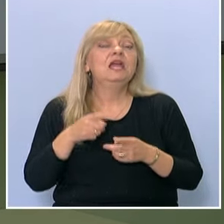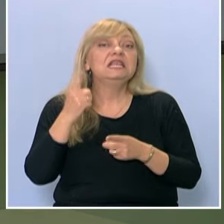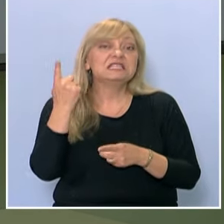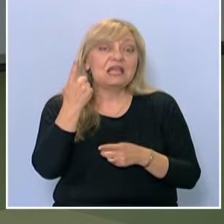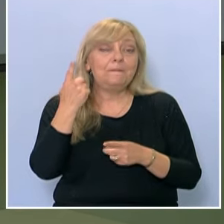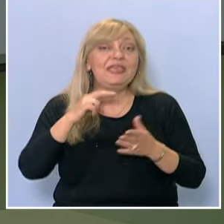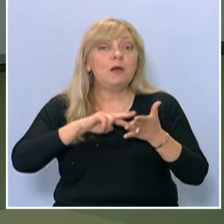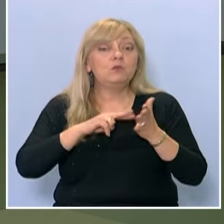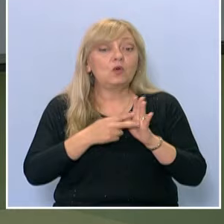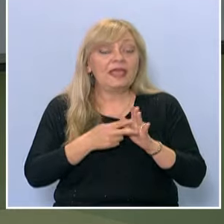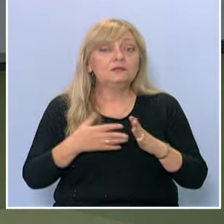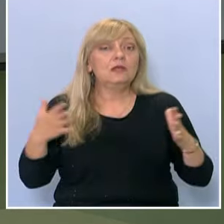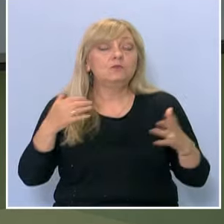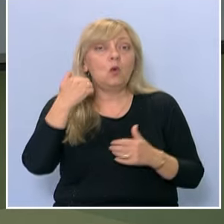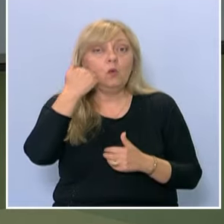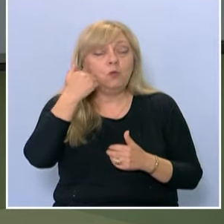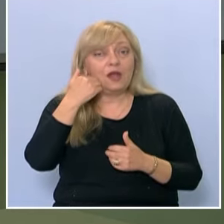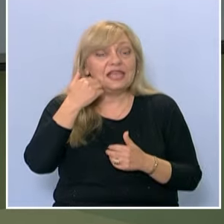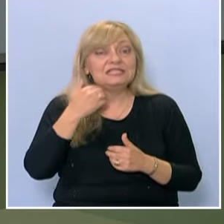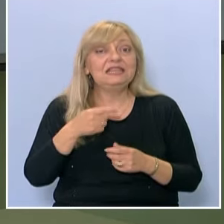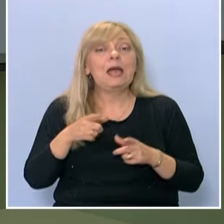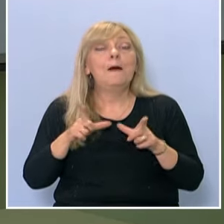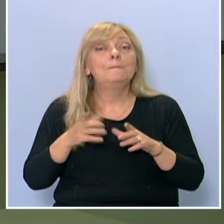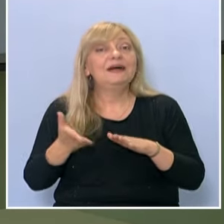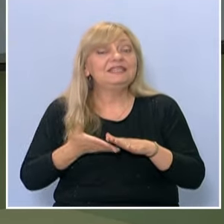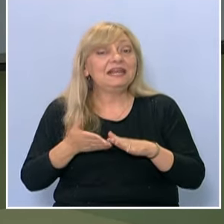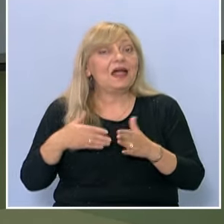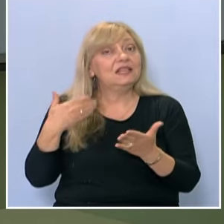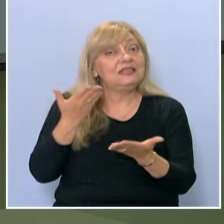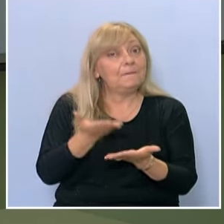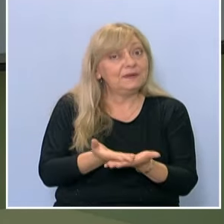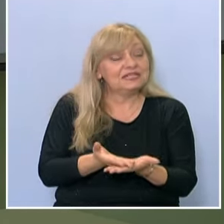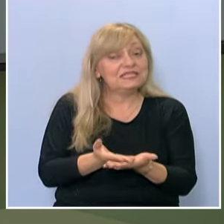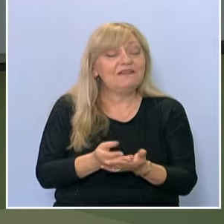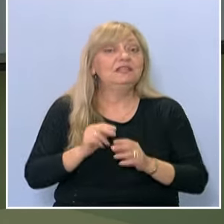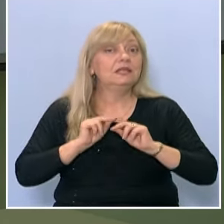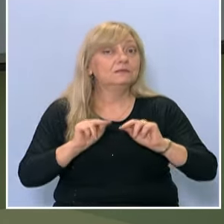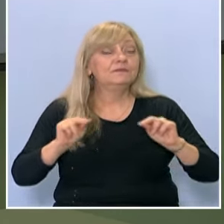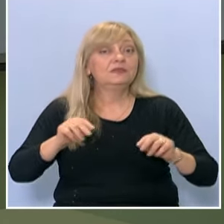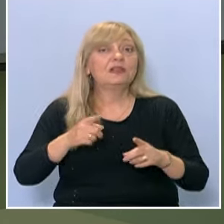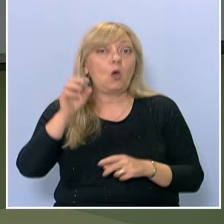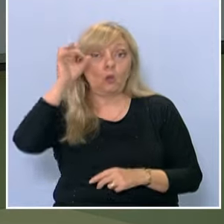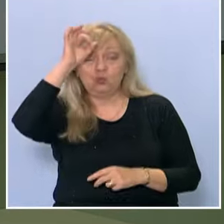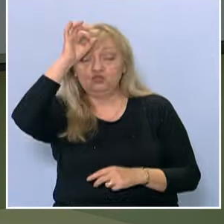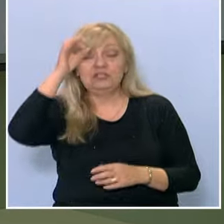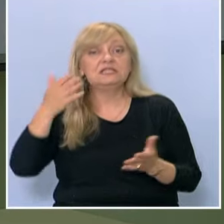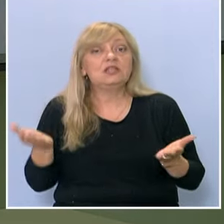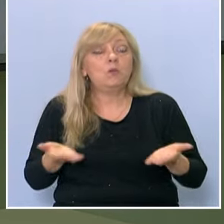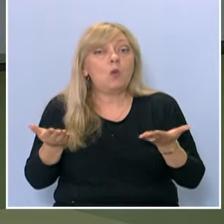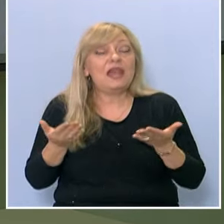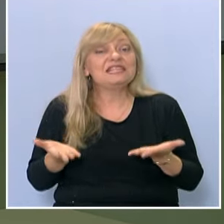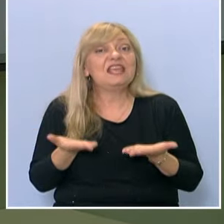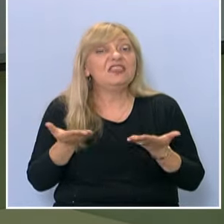проект е много полезен, затова материала да бъде представен и преподаден на учениците по един много по-лесен и достъпен